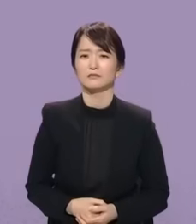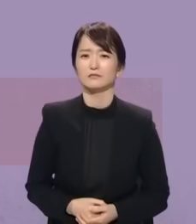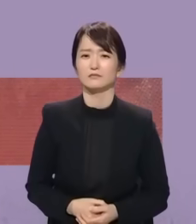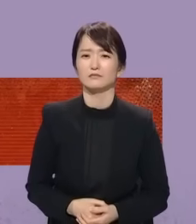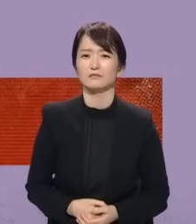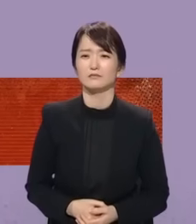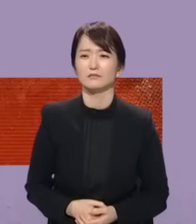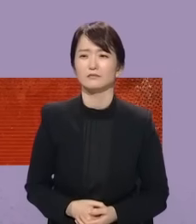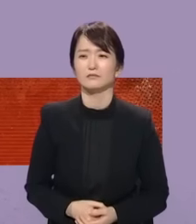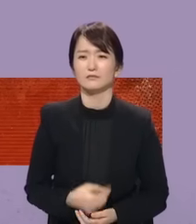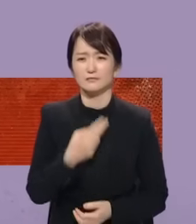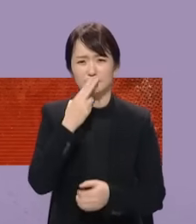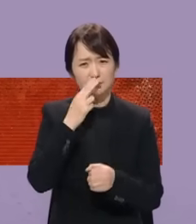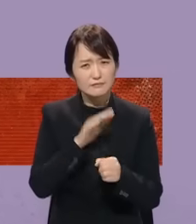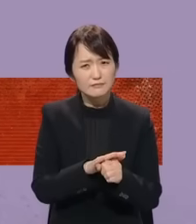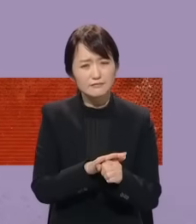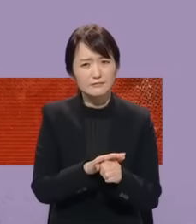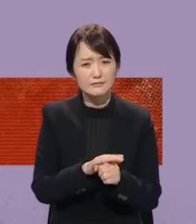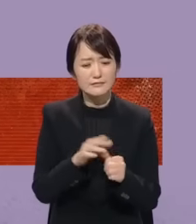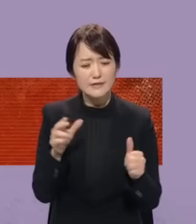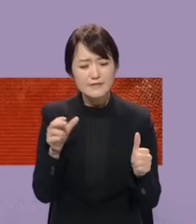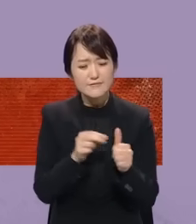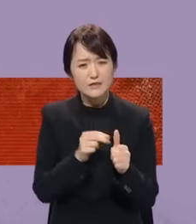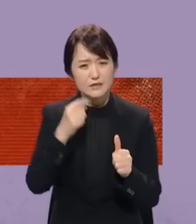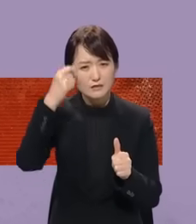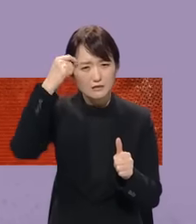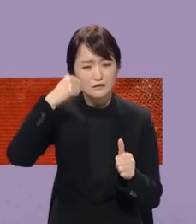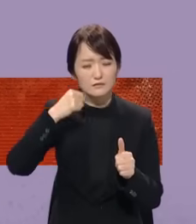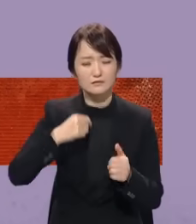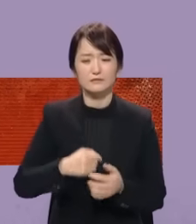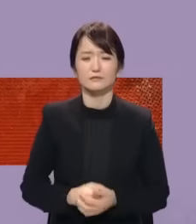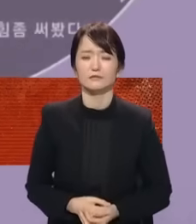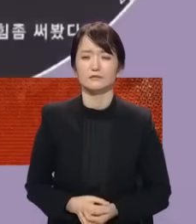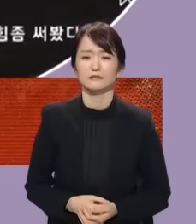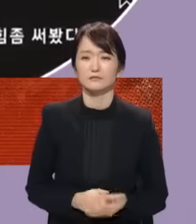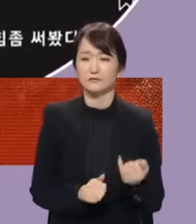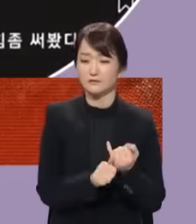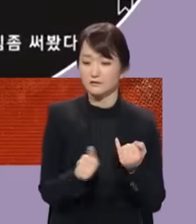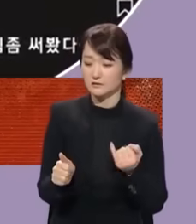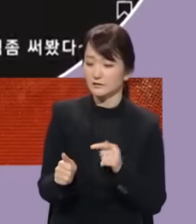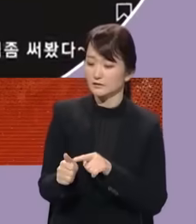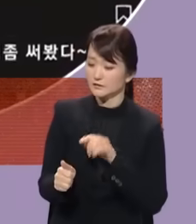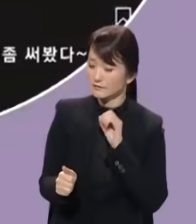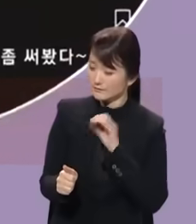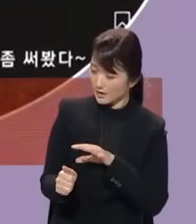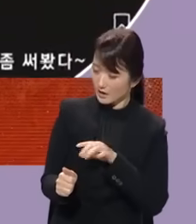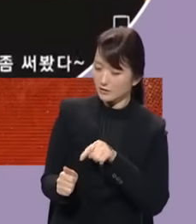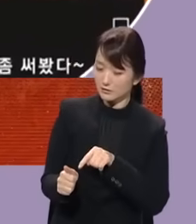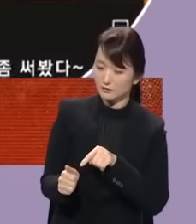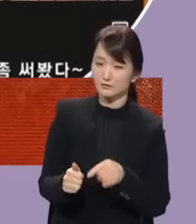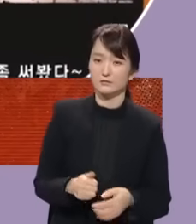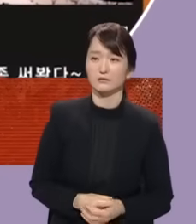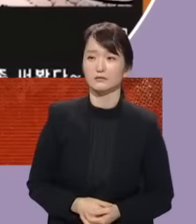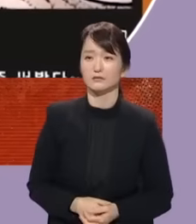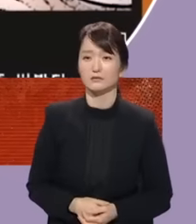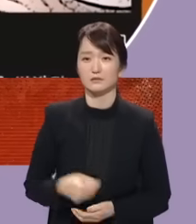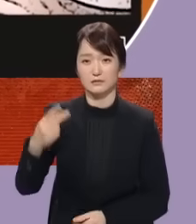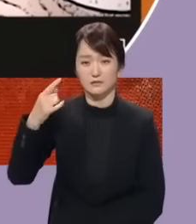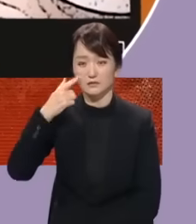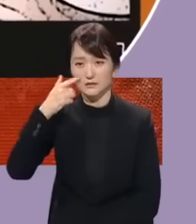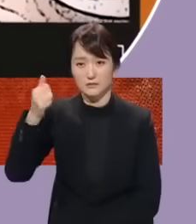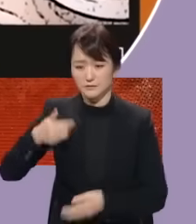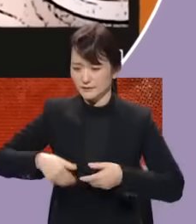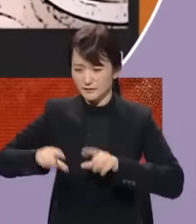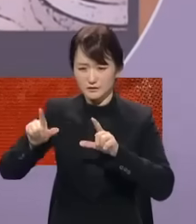겁니다. 아이고. 참 기가 막히기도 하고 배신감도 좀 느껴지고 그래서 이 남편한테 일단 한바탕 쏟아냈고요. 시아버지 생신이고 뭐고